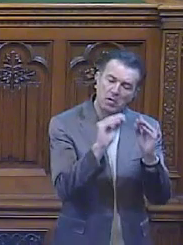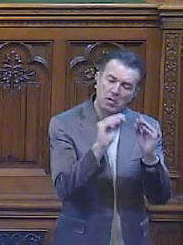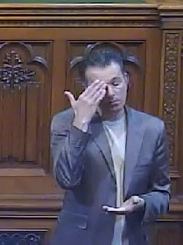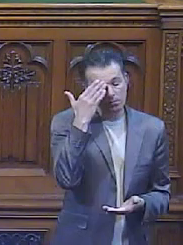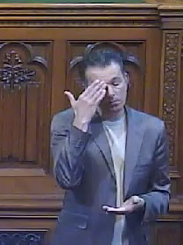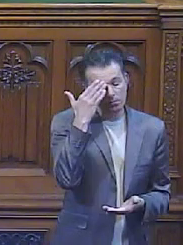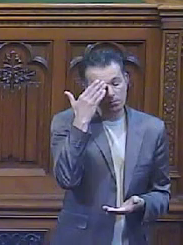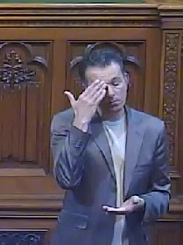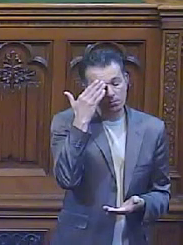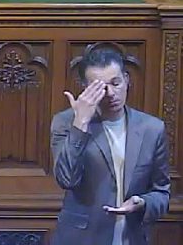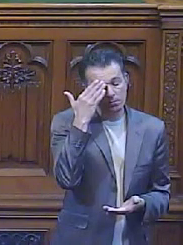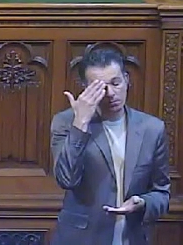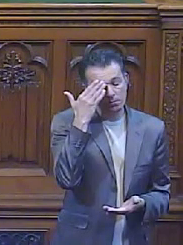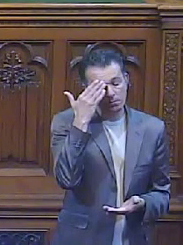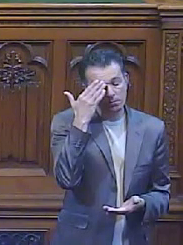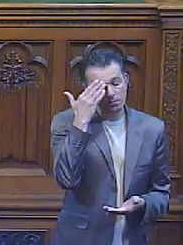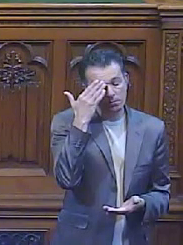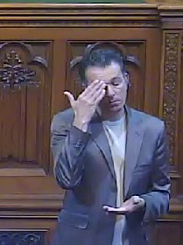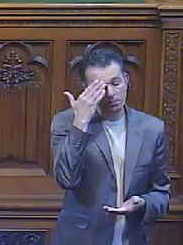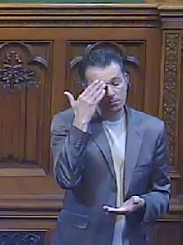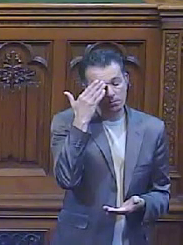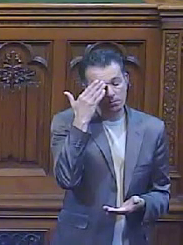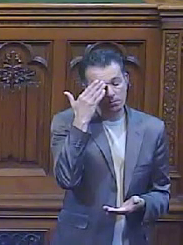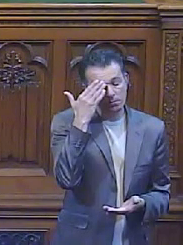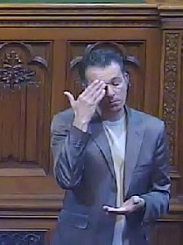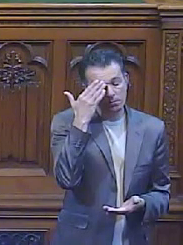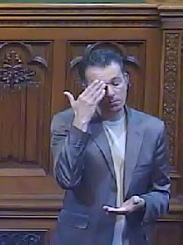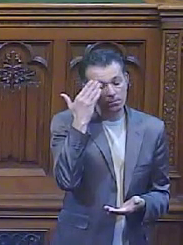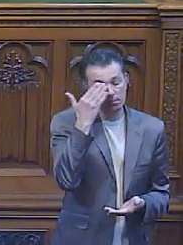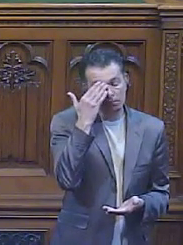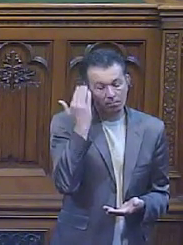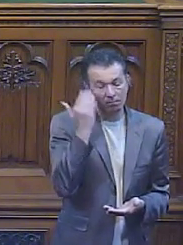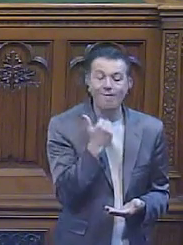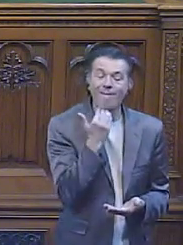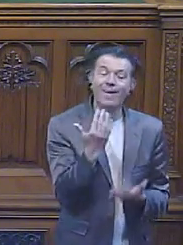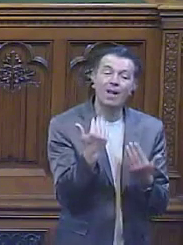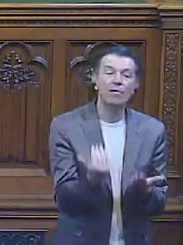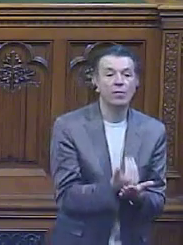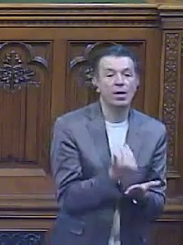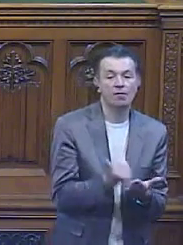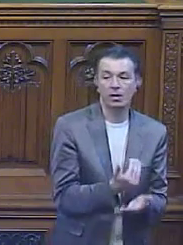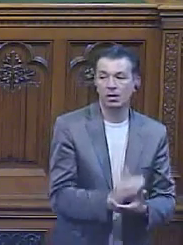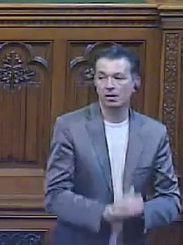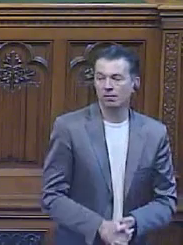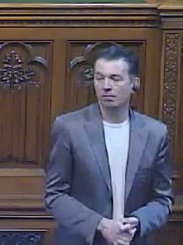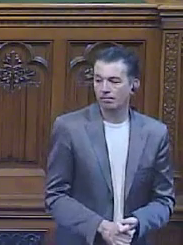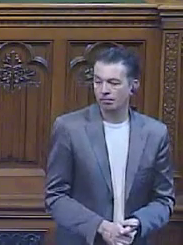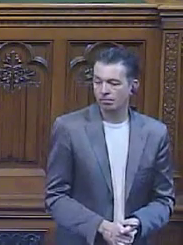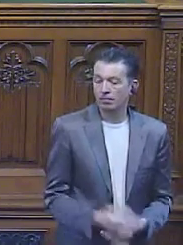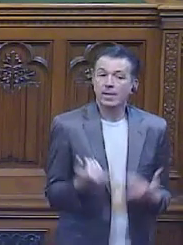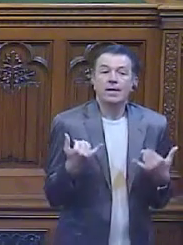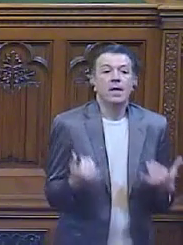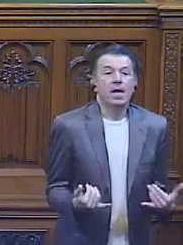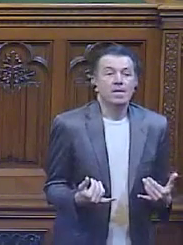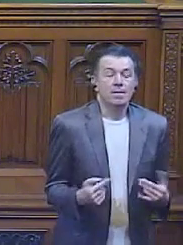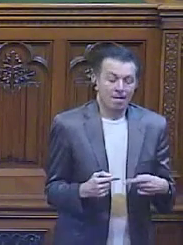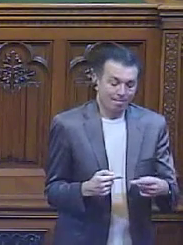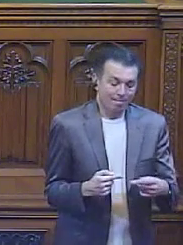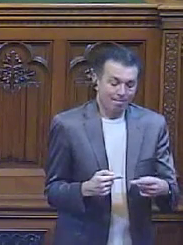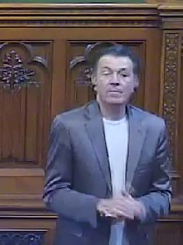Niveau werden auch in Zukunft leistbar sein, unabhängig von der Höhe des Einkommens. Und jetzt in